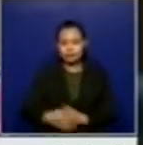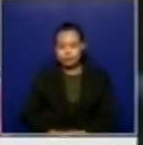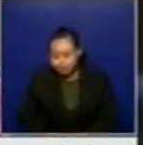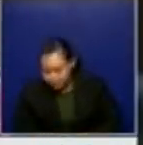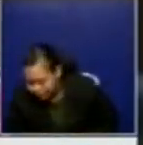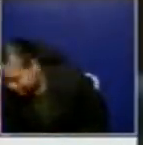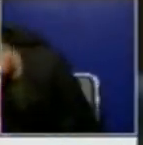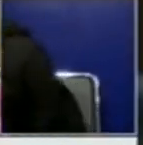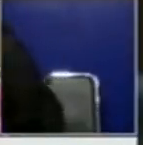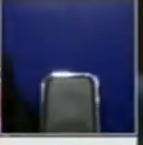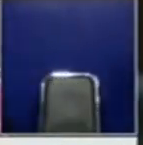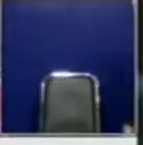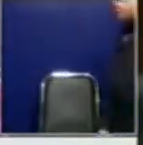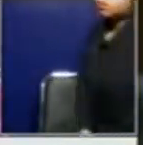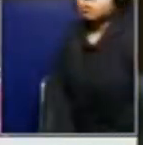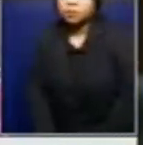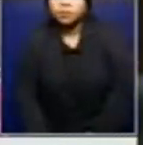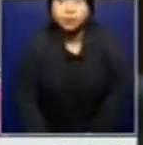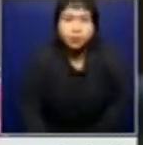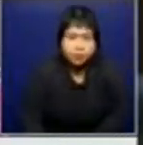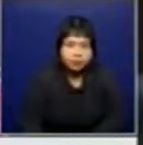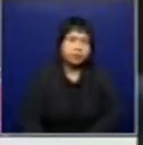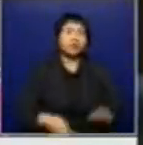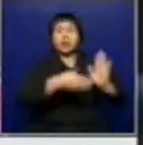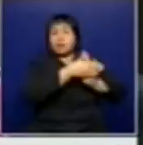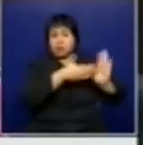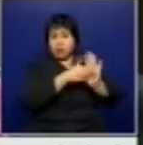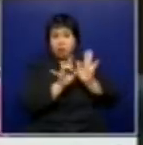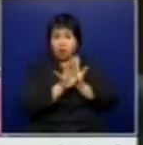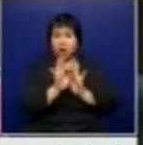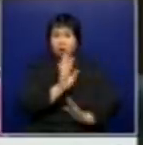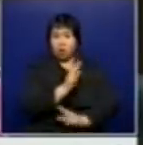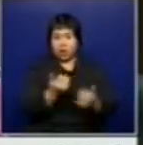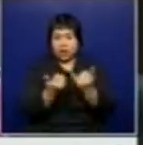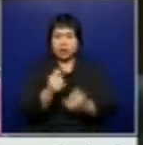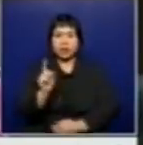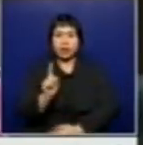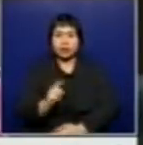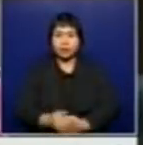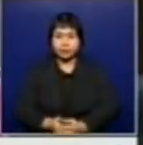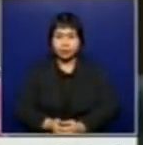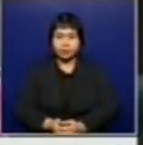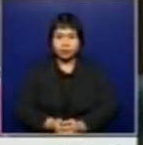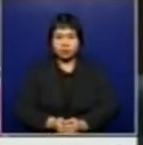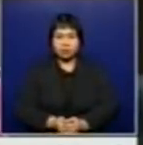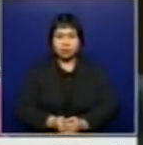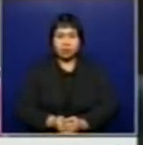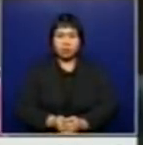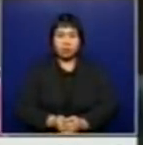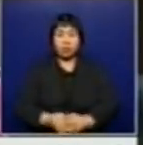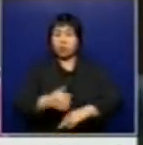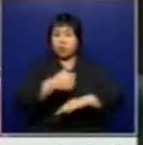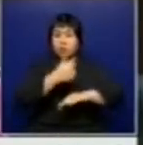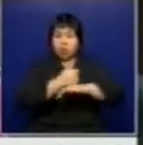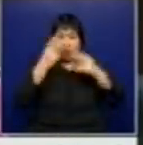ายผมขอแผ่นสุดท้ายนี่หมายถึงแผ่นสุดท้ายสำหรับเรื่องนี้นะครับผมจะบอกว่าผู้นำเรากระทบหลายคนดังระดับโล